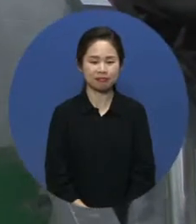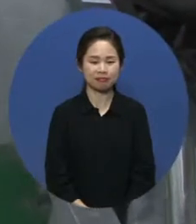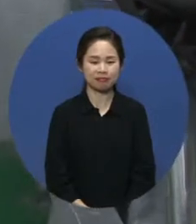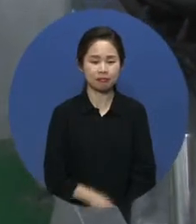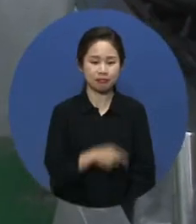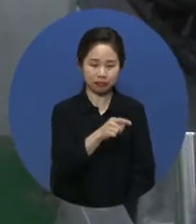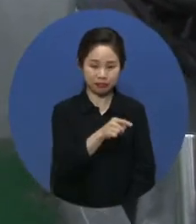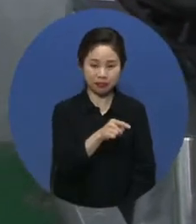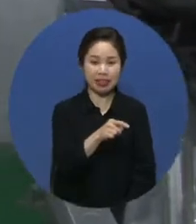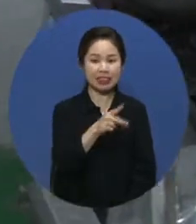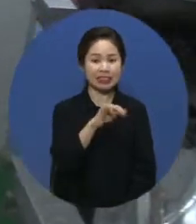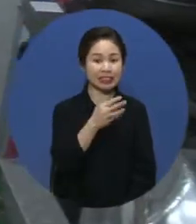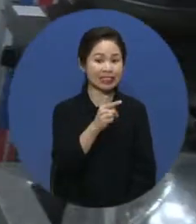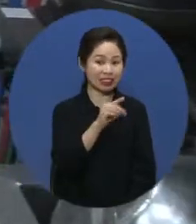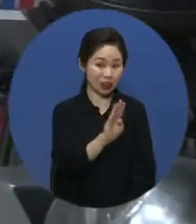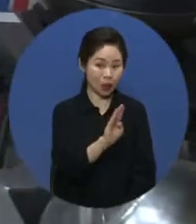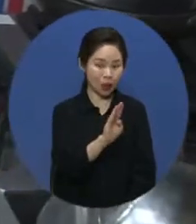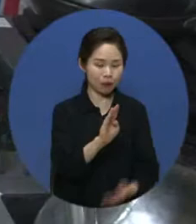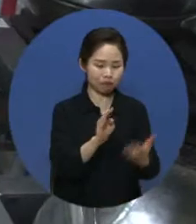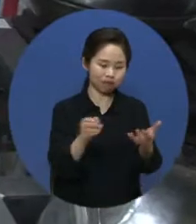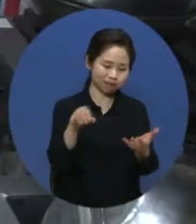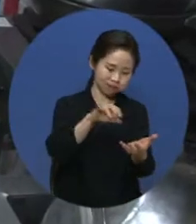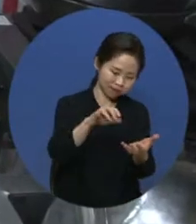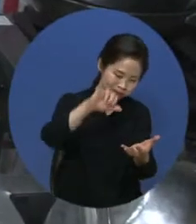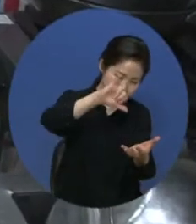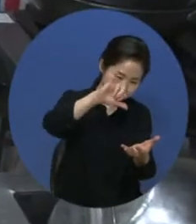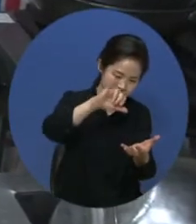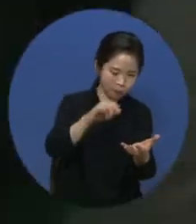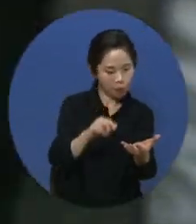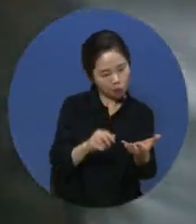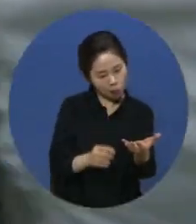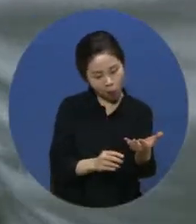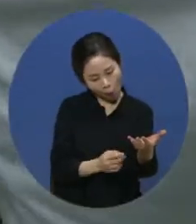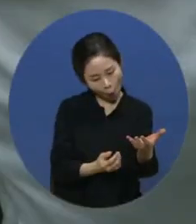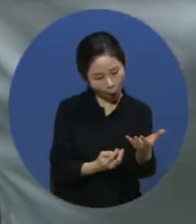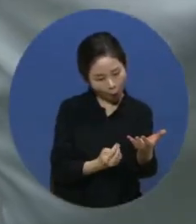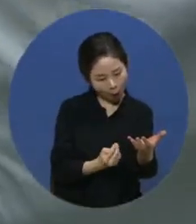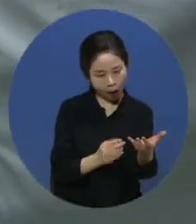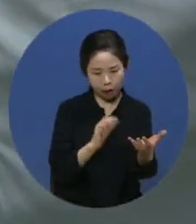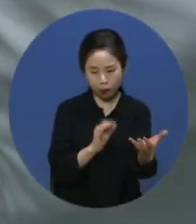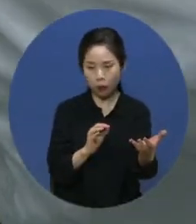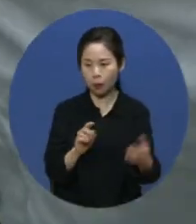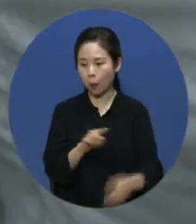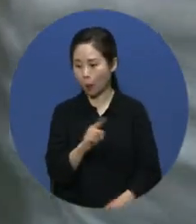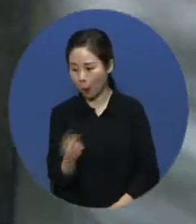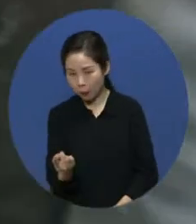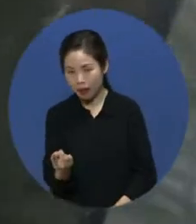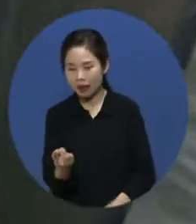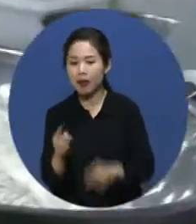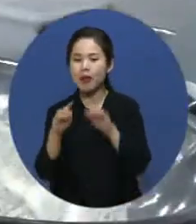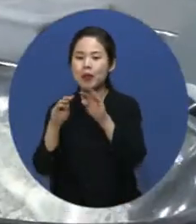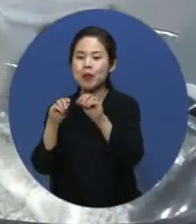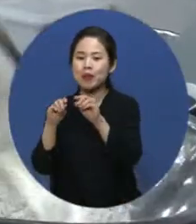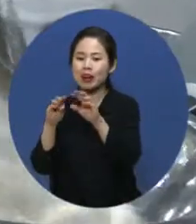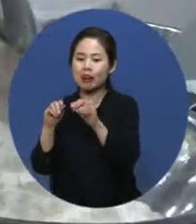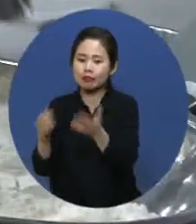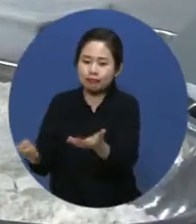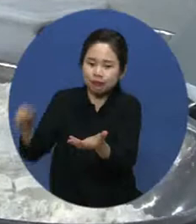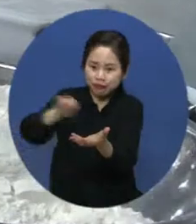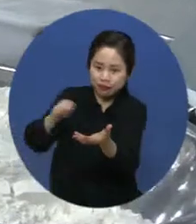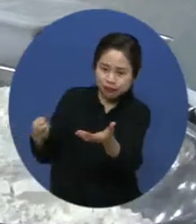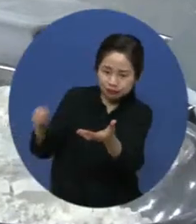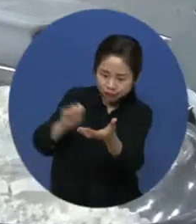한쪽에서 호두파이의 시럽을 계량하는 동안 반죽이 될 밀가루를 계량 중인 근로자. 1g의